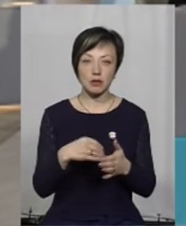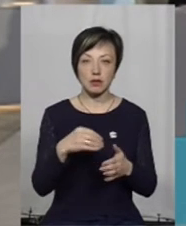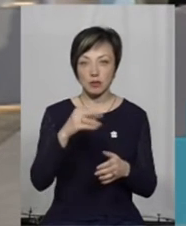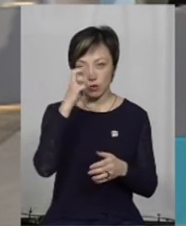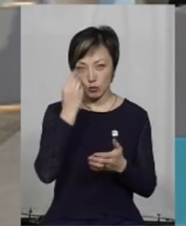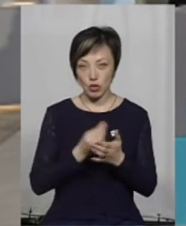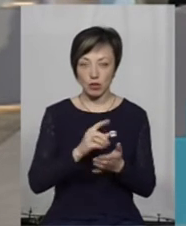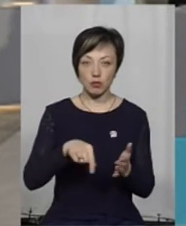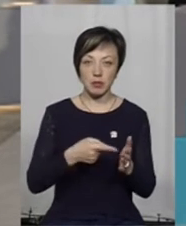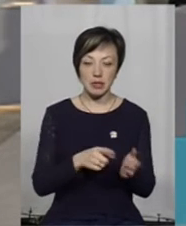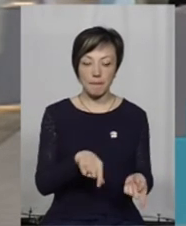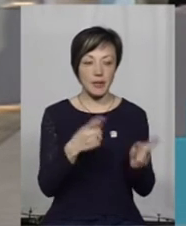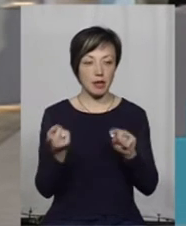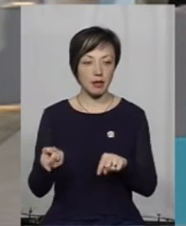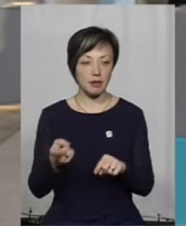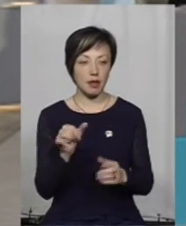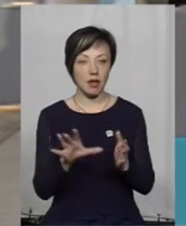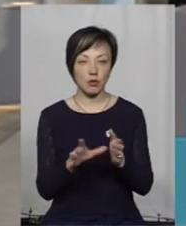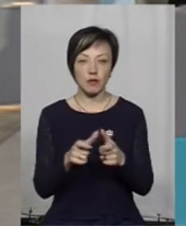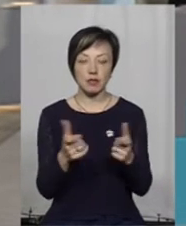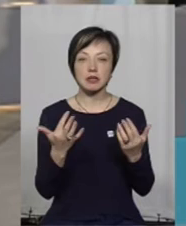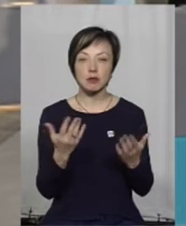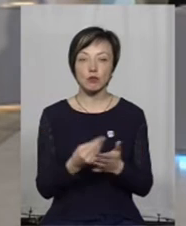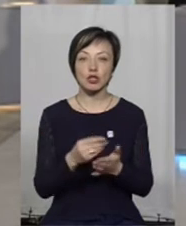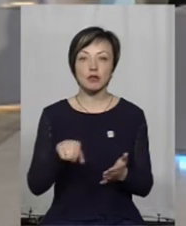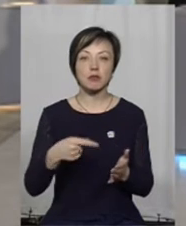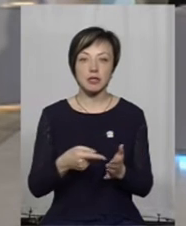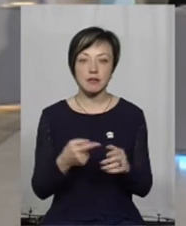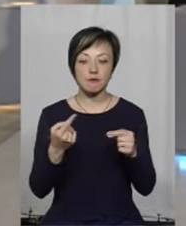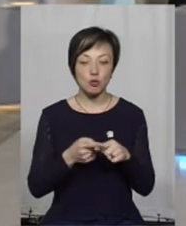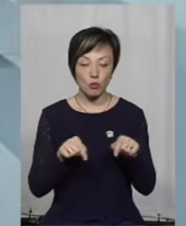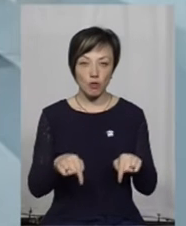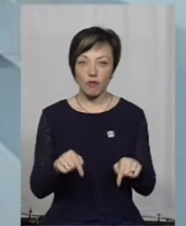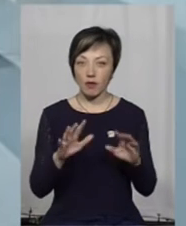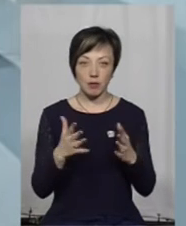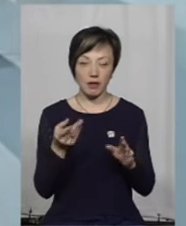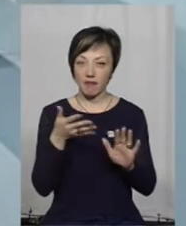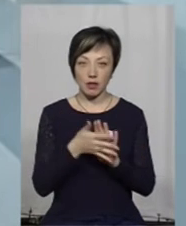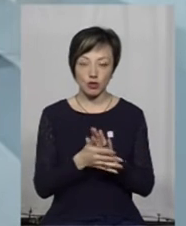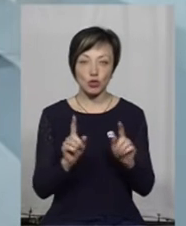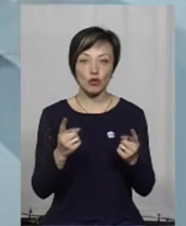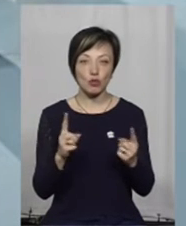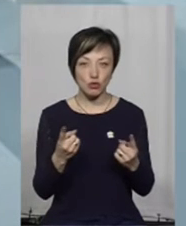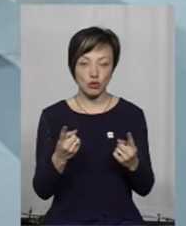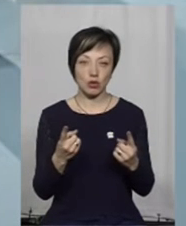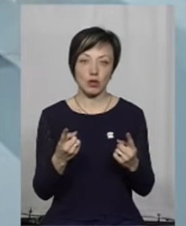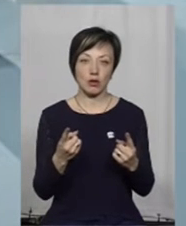бюджету міста перехід на електронні квитки? Бюджет міста в даному випадку не витрачає, тому що